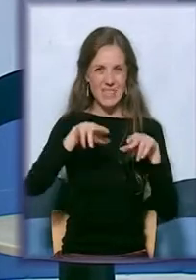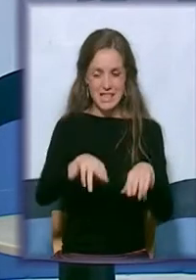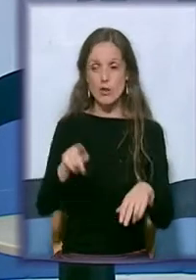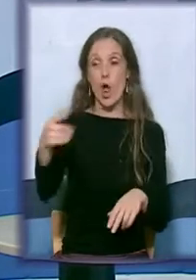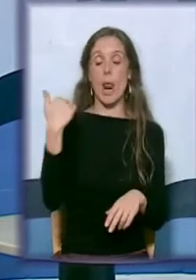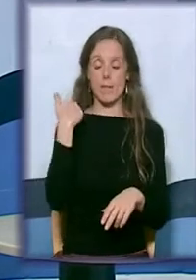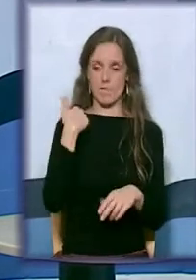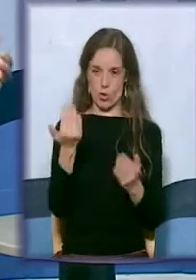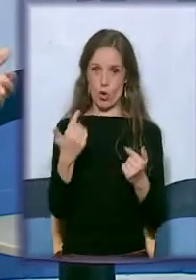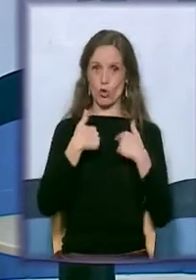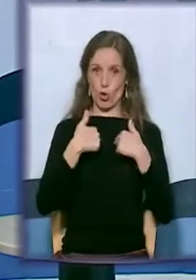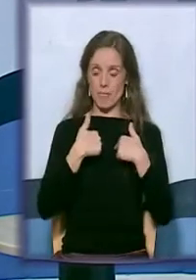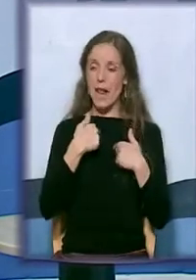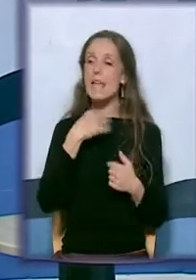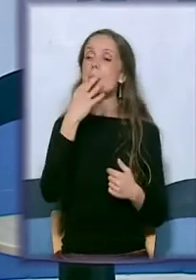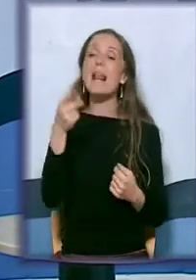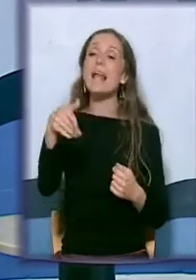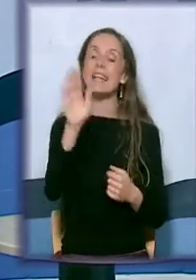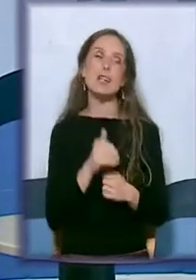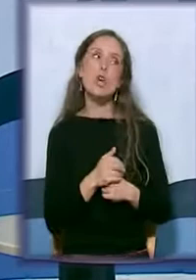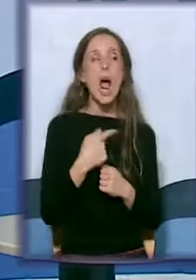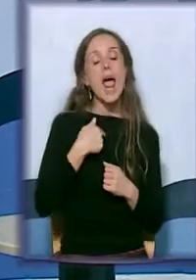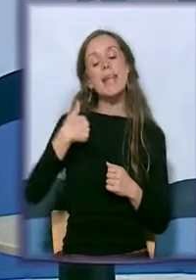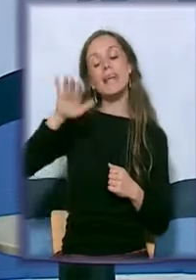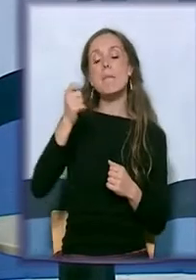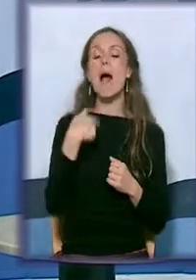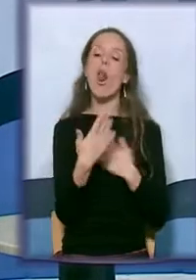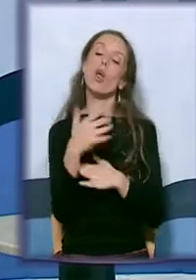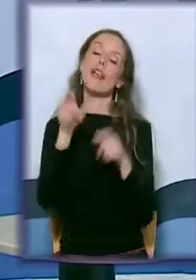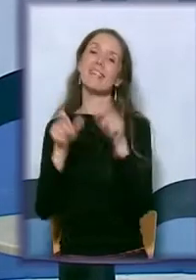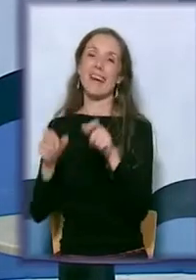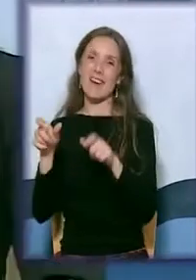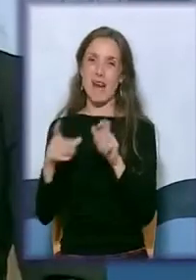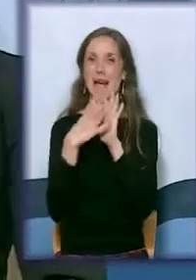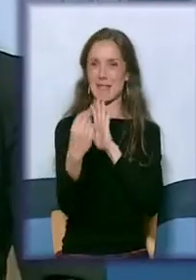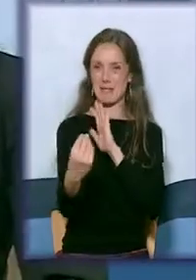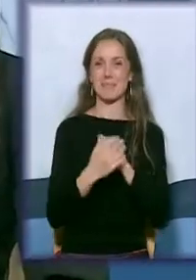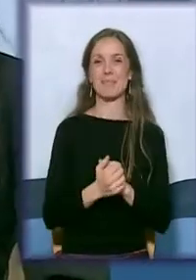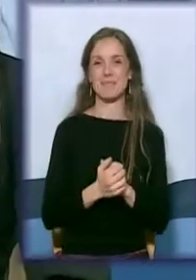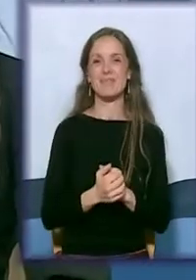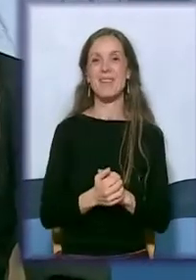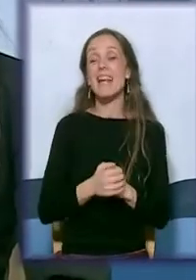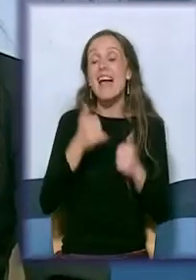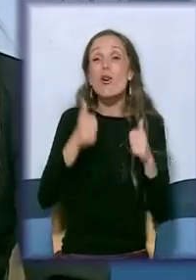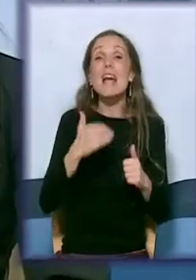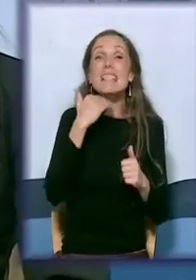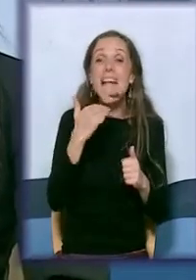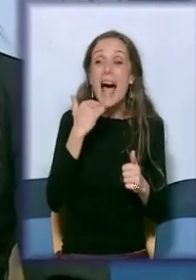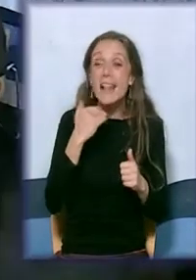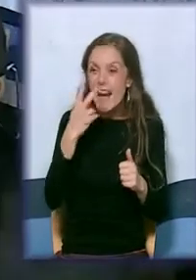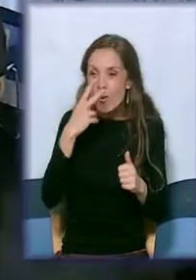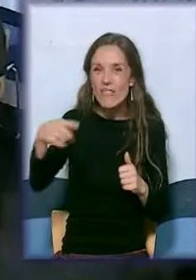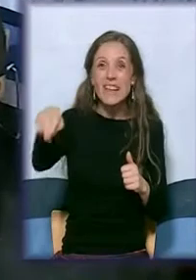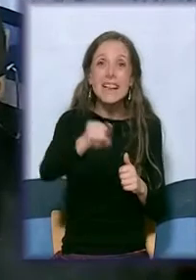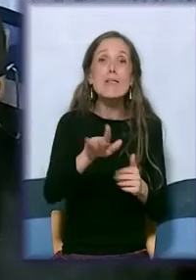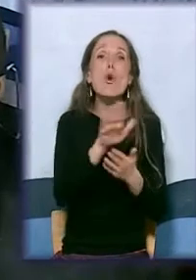mene, i kad smo je mi pitali, a gde ćeš sad? Idemo da tračarimo. Tako da ako se sad ta reč desi, ja sam